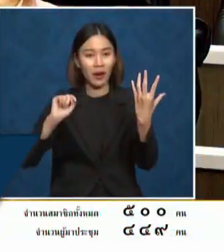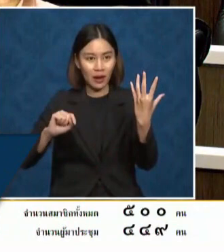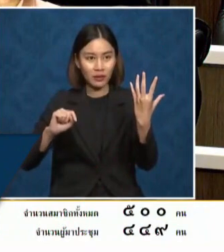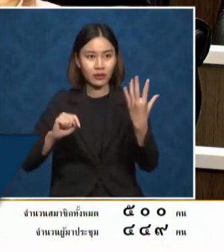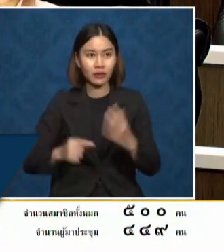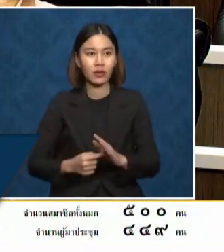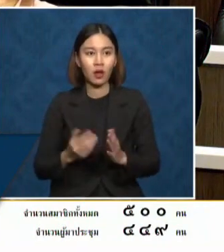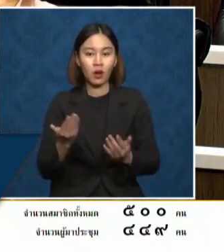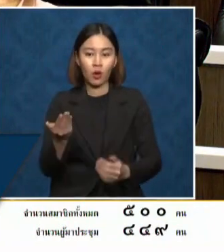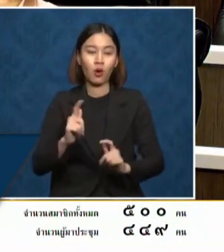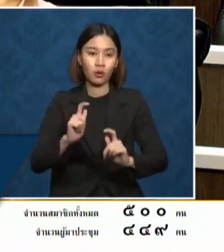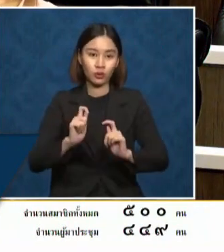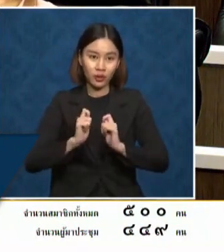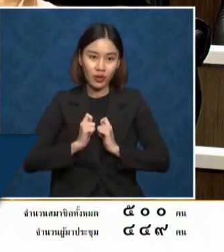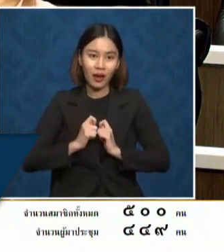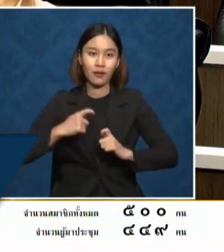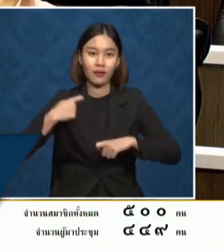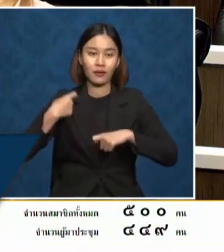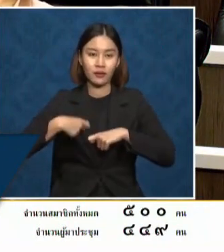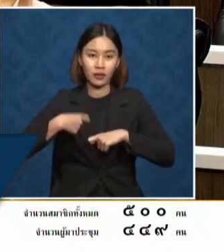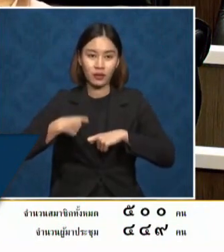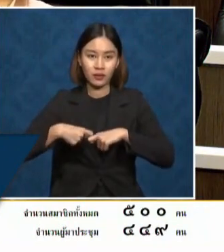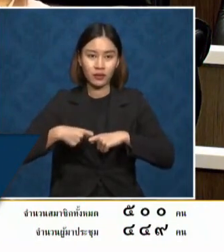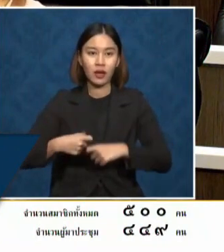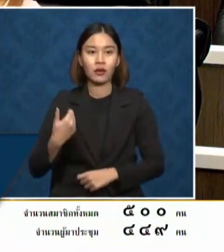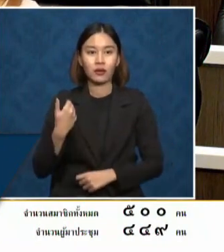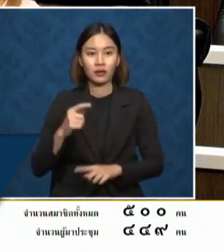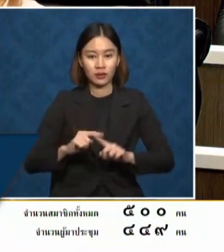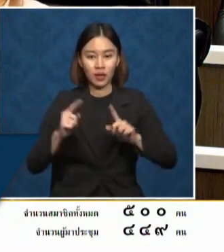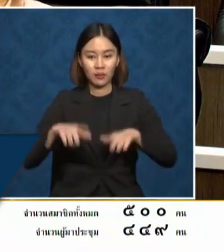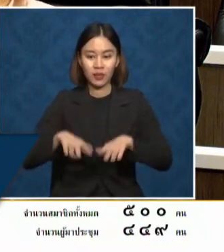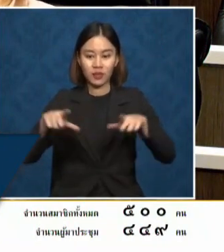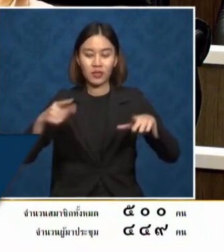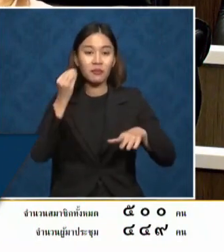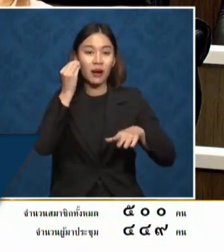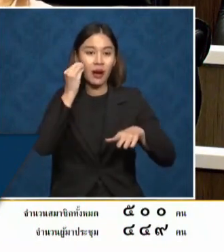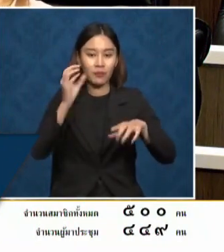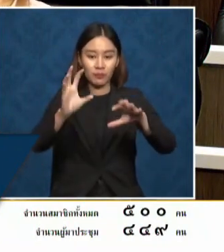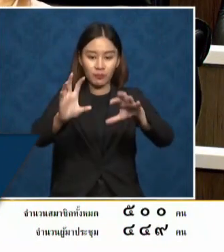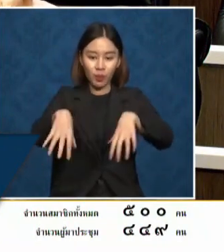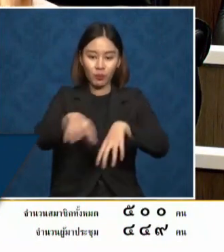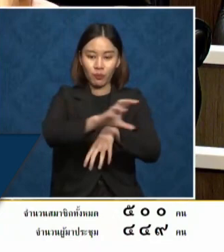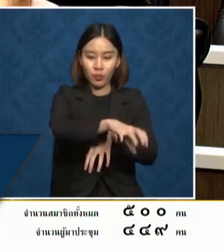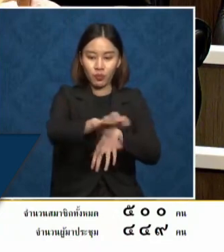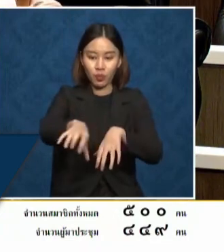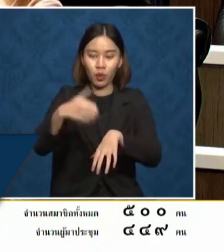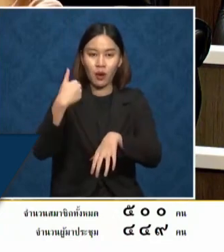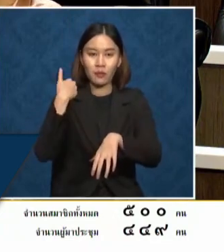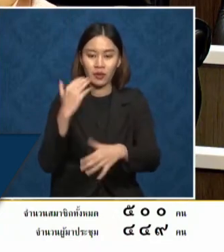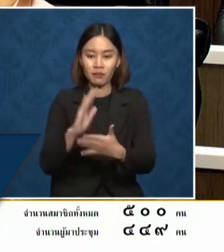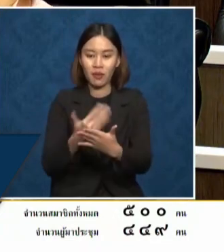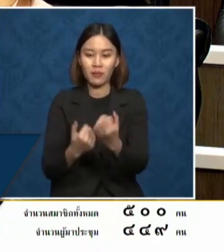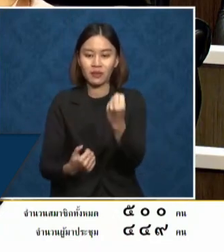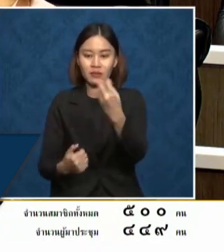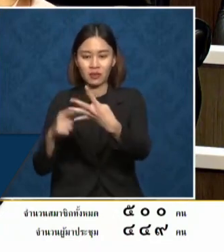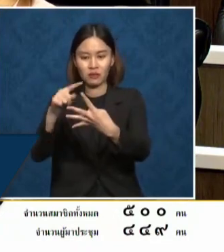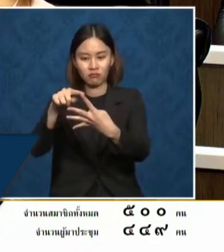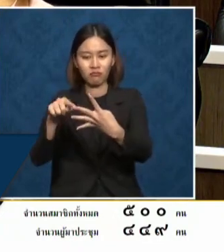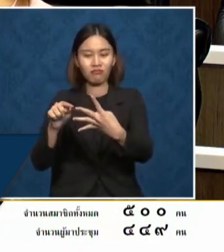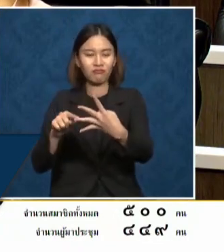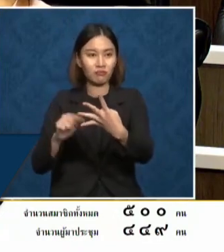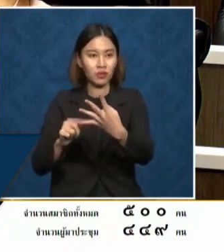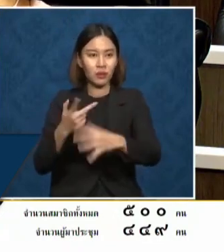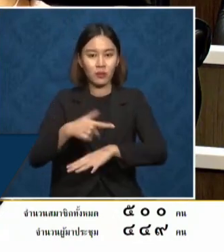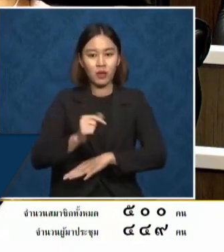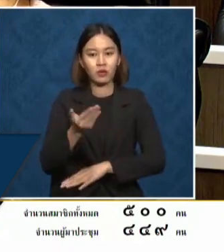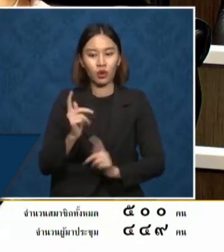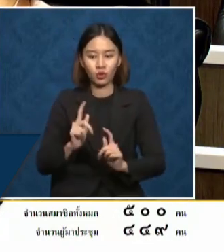เช่นการขออนุญาตเนี่ยที่ว่ายากแล้วนะคะแต่พื้นที่ในหมู่บ้าน 1หมู่บ้านมีตั้ง3-4ประเภทเนี่ยค่ะท่านประธานคะการ